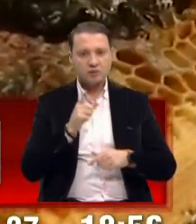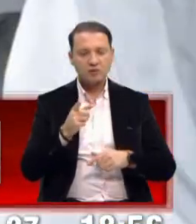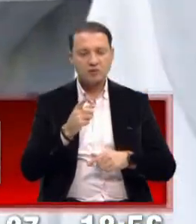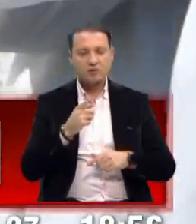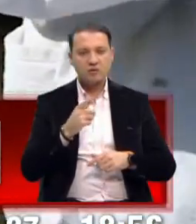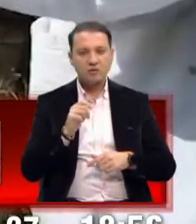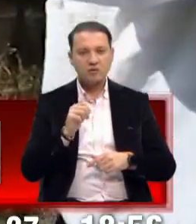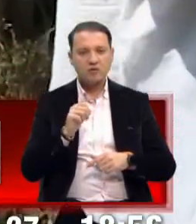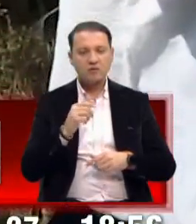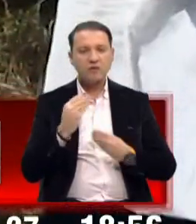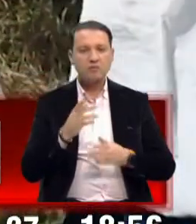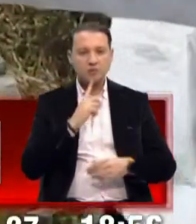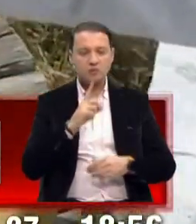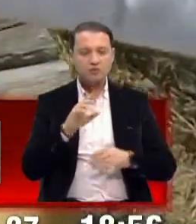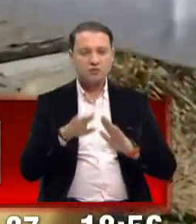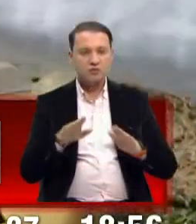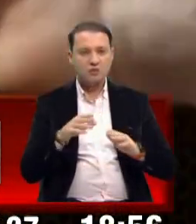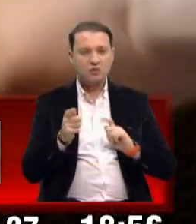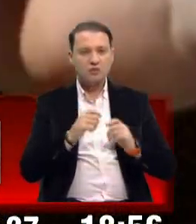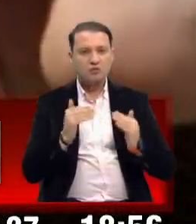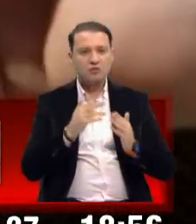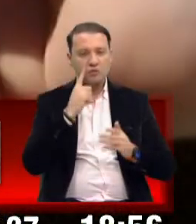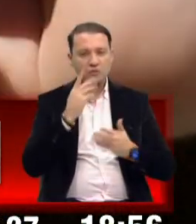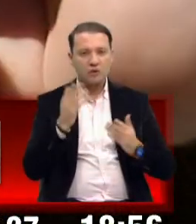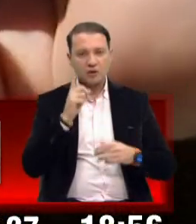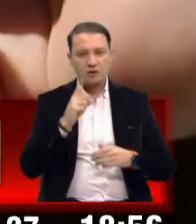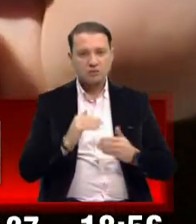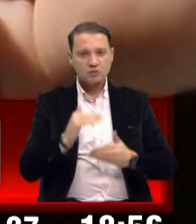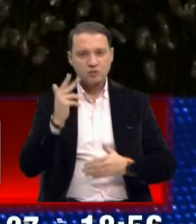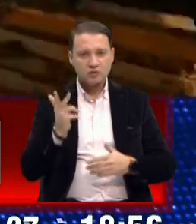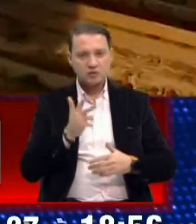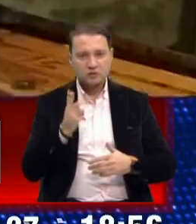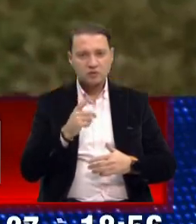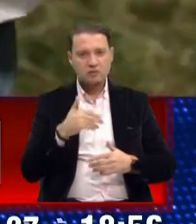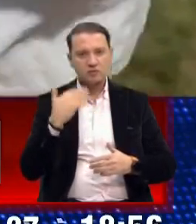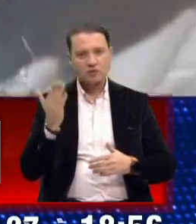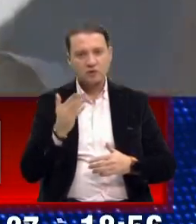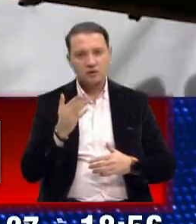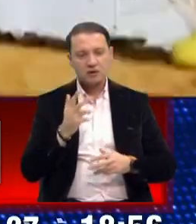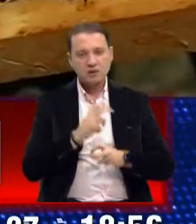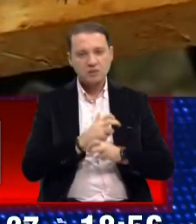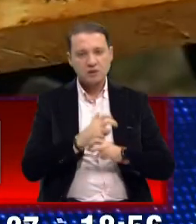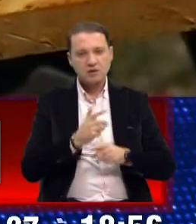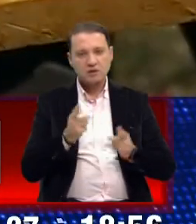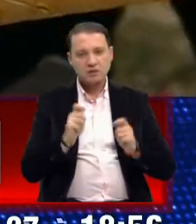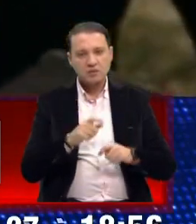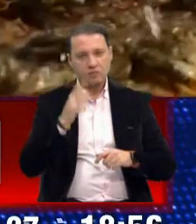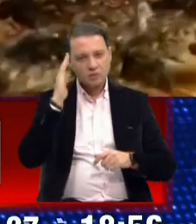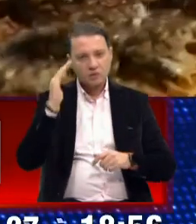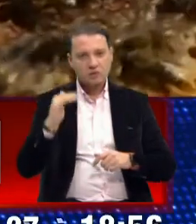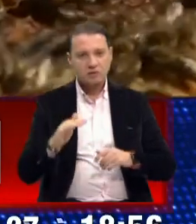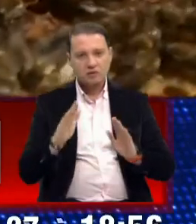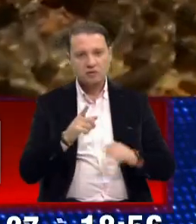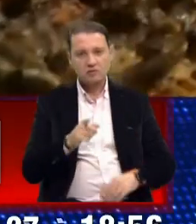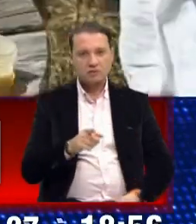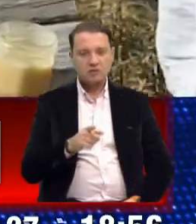önermiyor çocuklarda kullanımını uygun görmüyoruz önce büyümeyi hızlandırabilir ama sonra kemikleri kapatabilir boyun kısa kalmasına